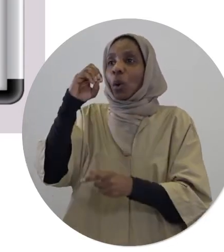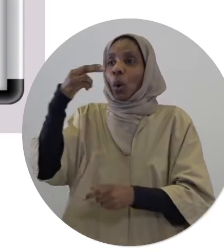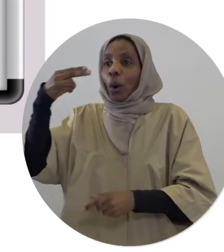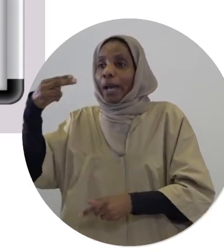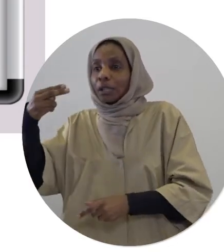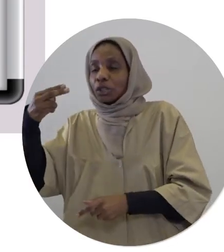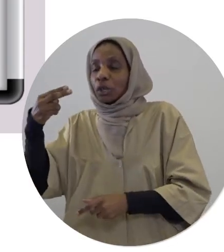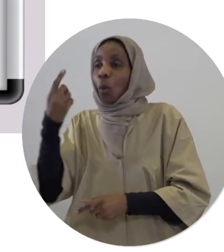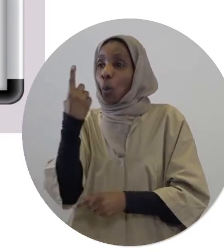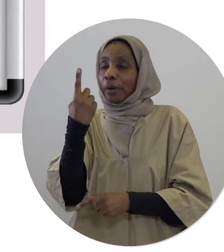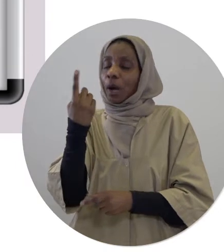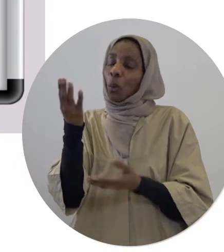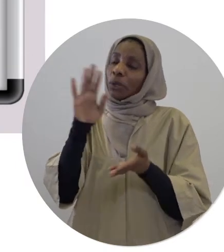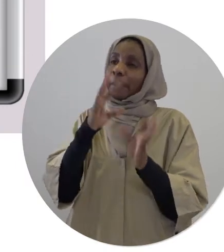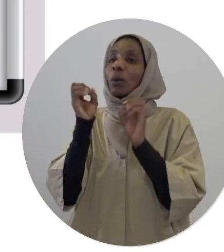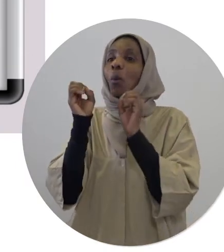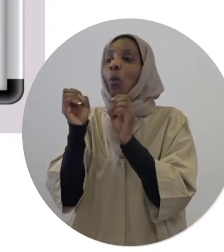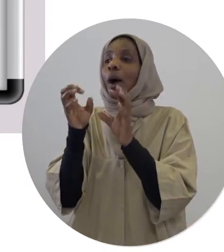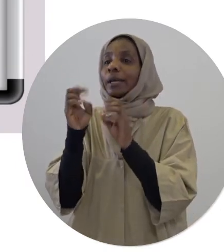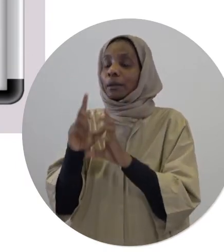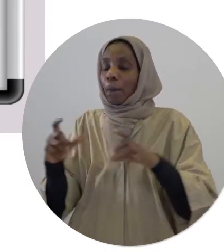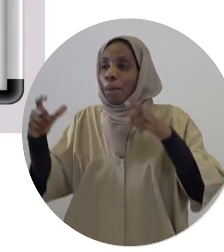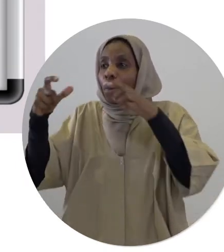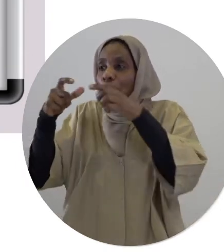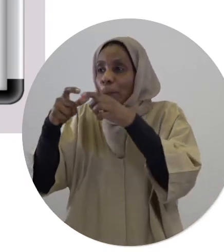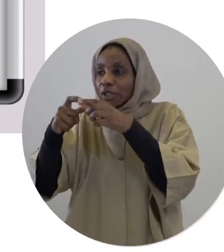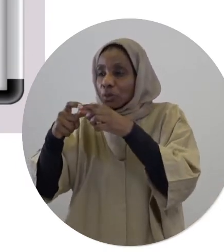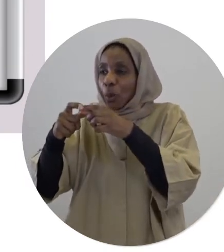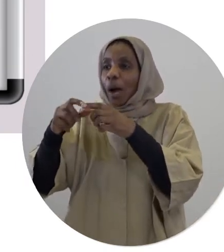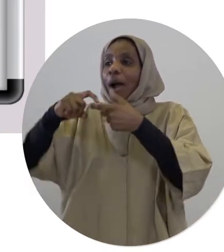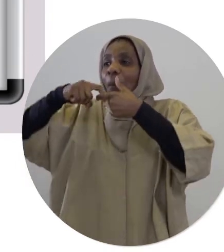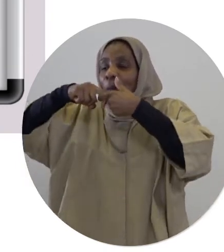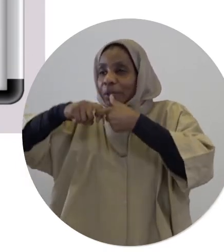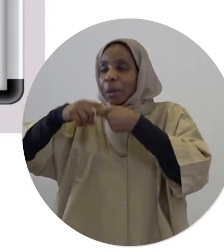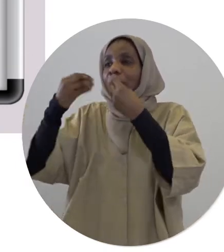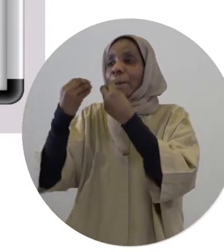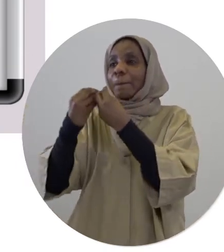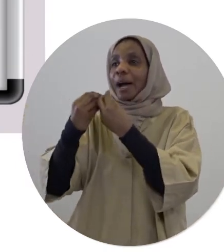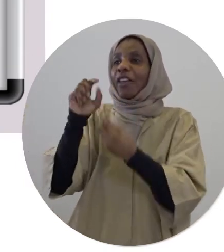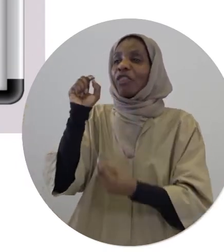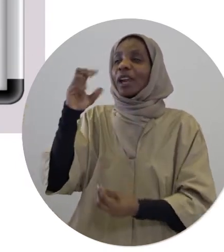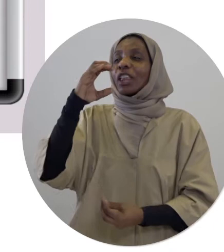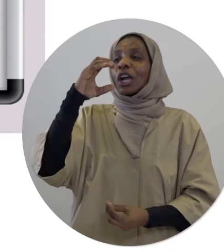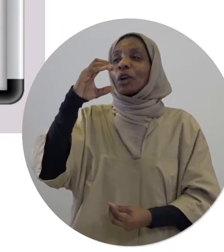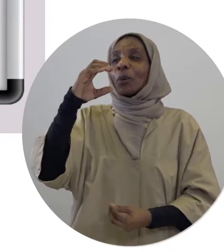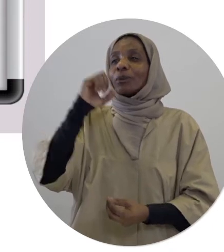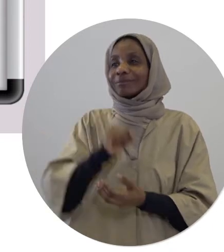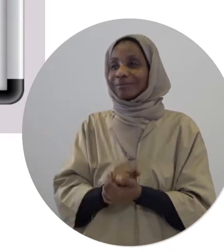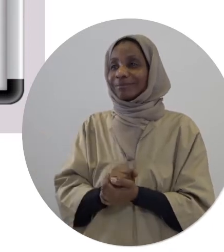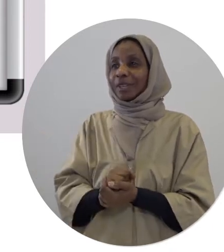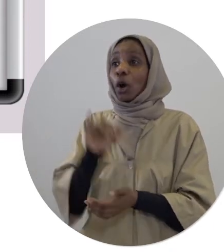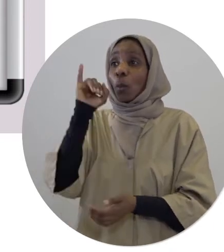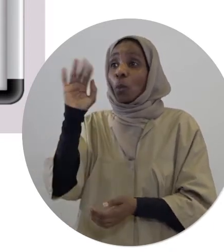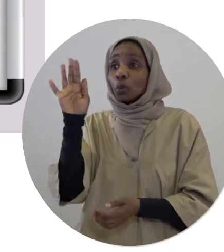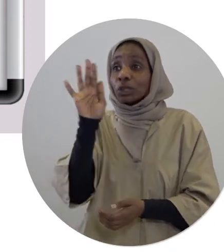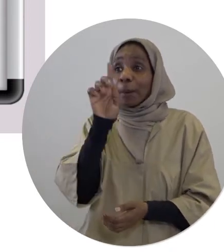تحتوي على مجموعة هيدروكسيل أو أكثر كمجموعة وظيفية مرتبطة بذرة كربون مشبعة.